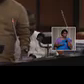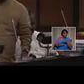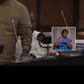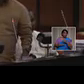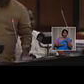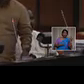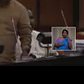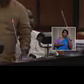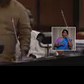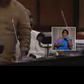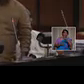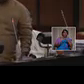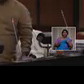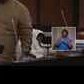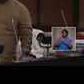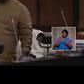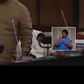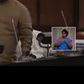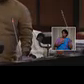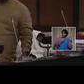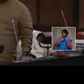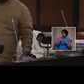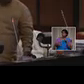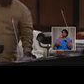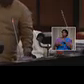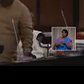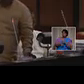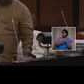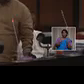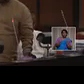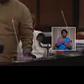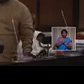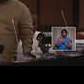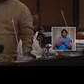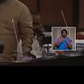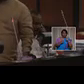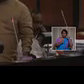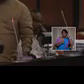நடைமுறைப்படுத்த முயற்சித்திருந்தார், நடைமுறைப்படுத்தினார்.